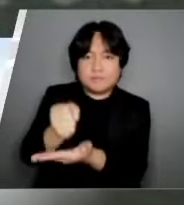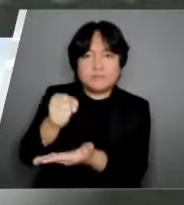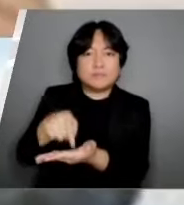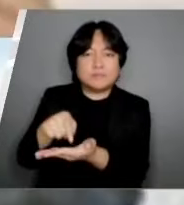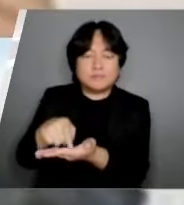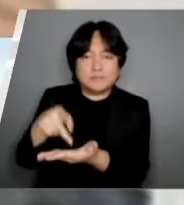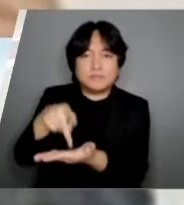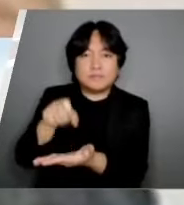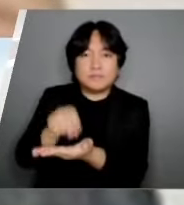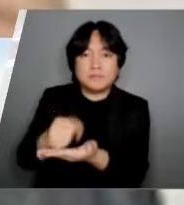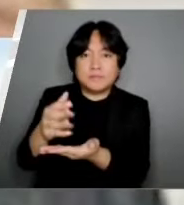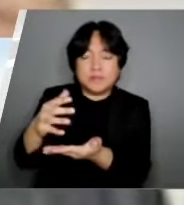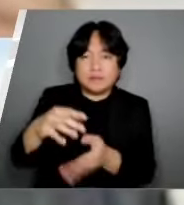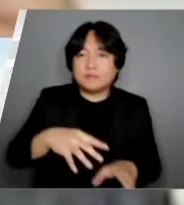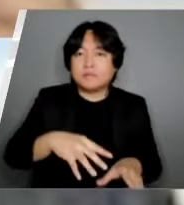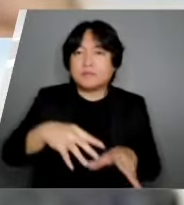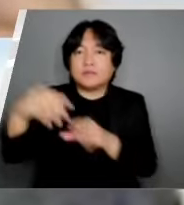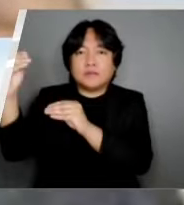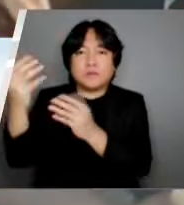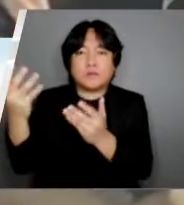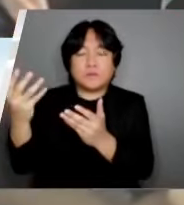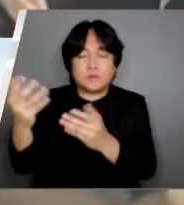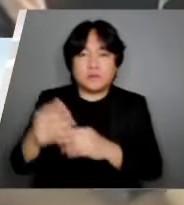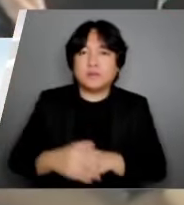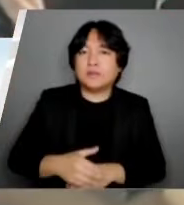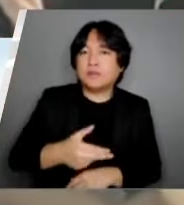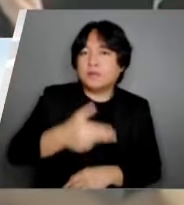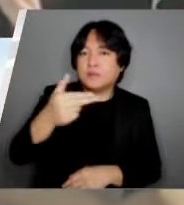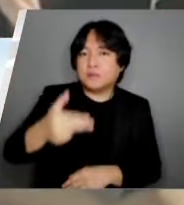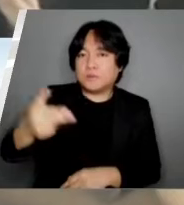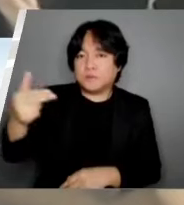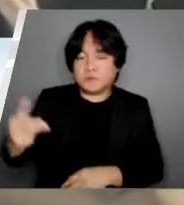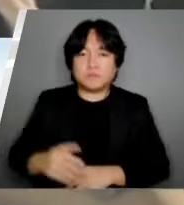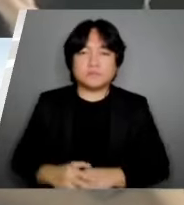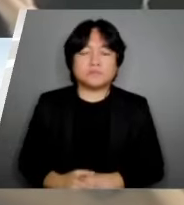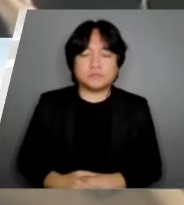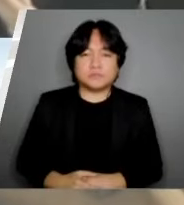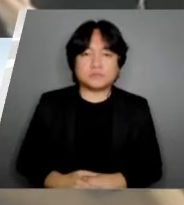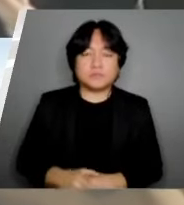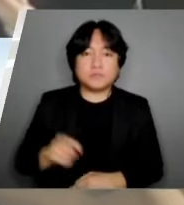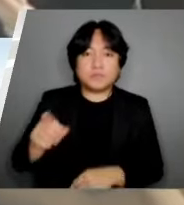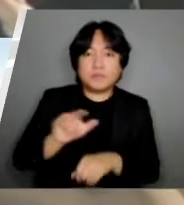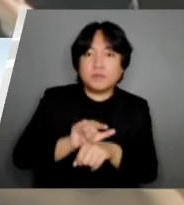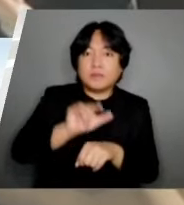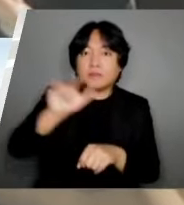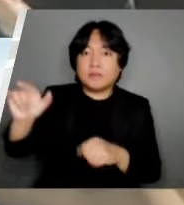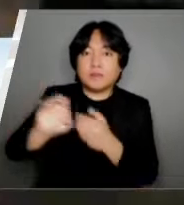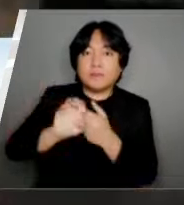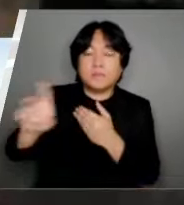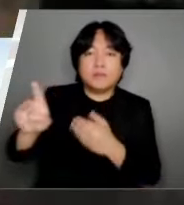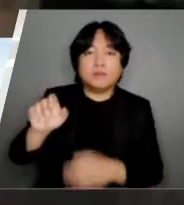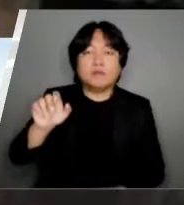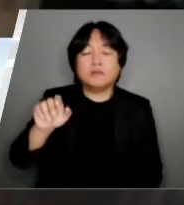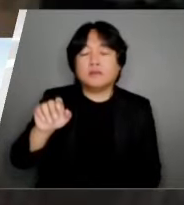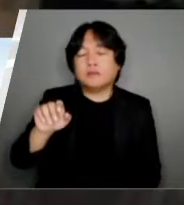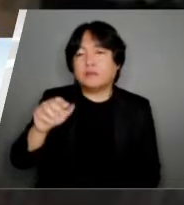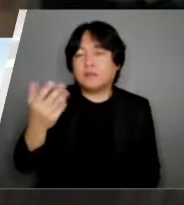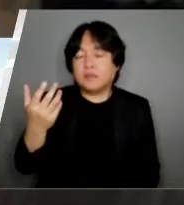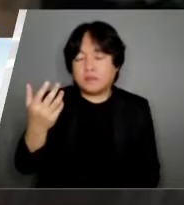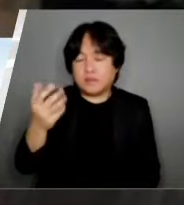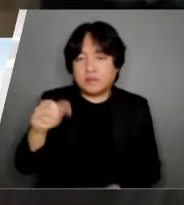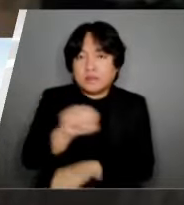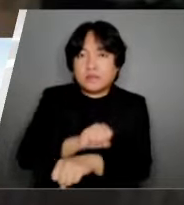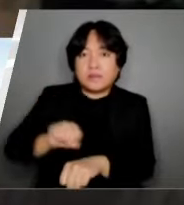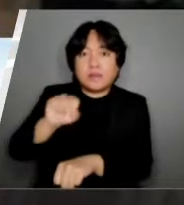Indonesia. Nang nagtangka siyang bumalik sa Singapore noong August 20, doon na raw siya nahuli kasama si Cassandra Leong,